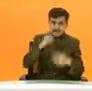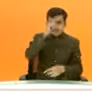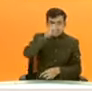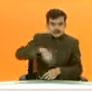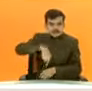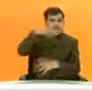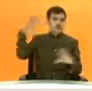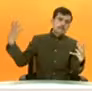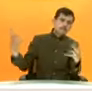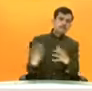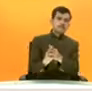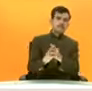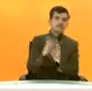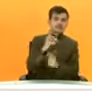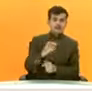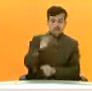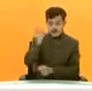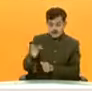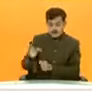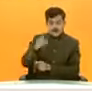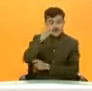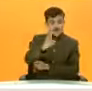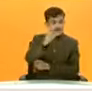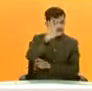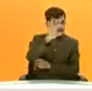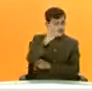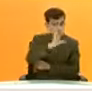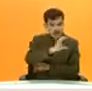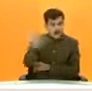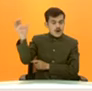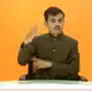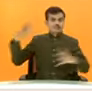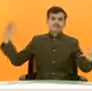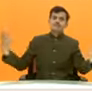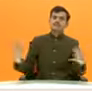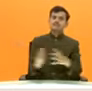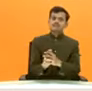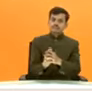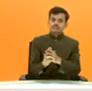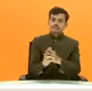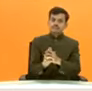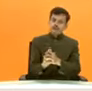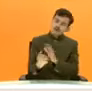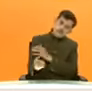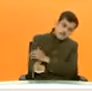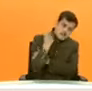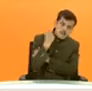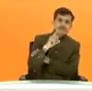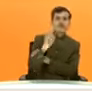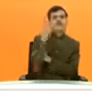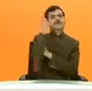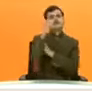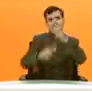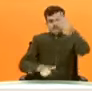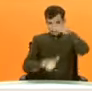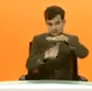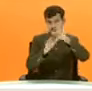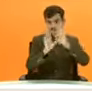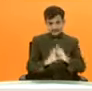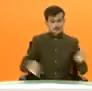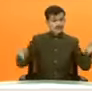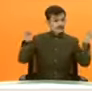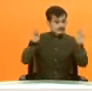एकता, 140 करोड़ भारतीयों की एकजुटता हमारी सबसे बड़ी ताकत है।